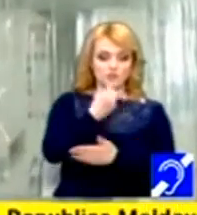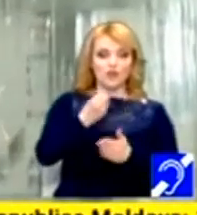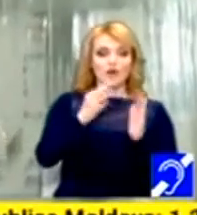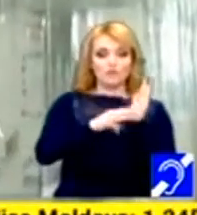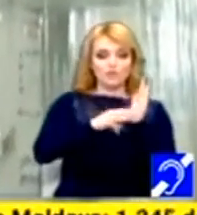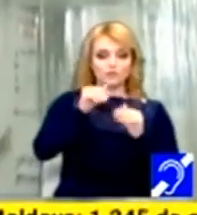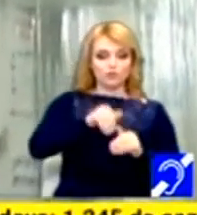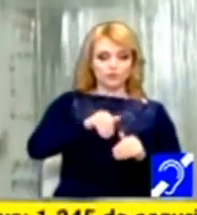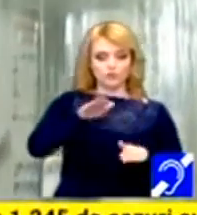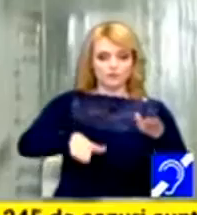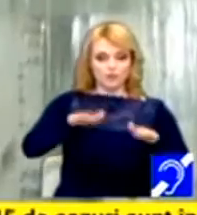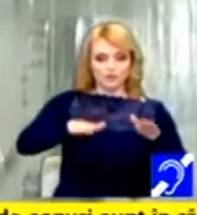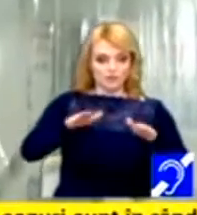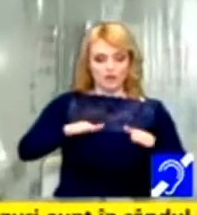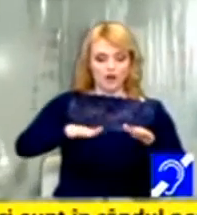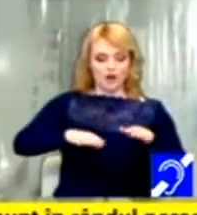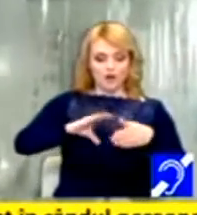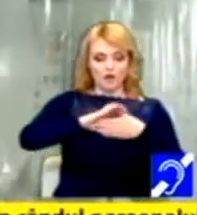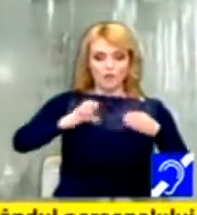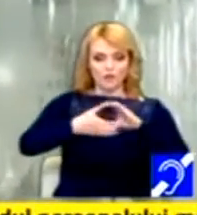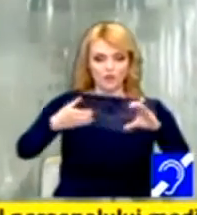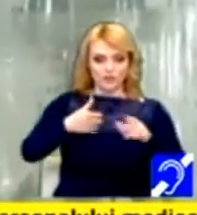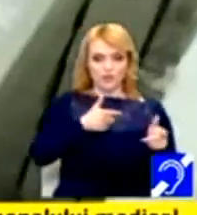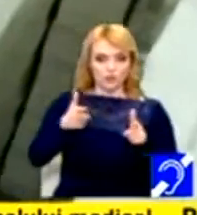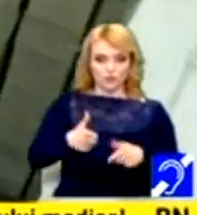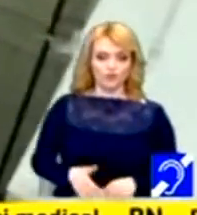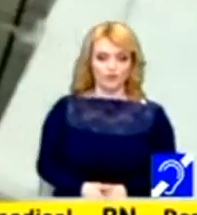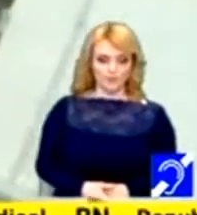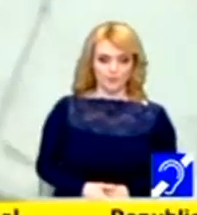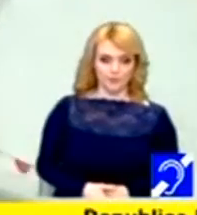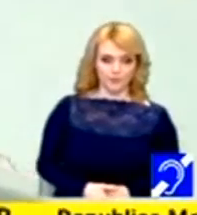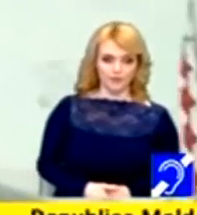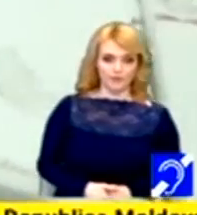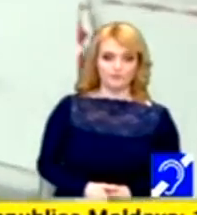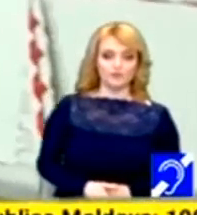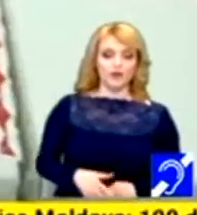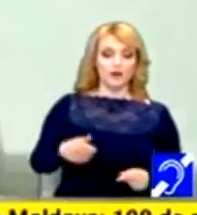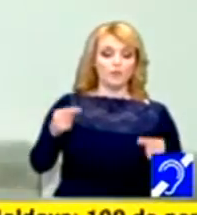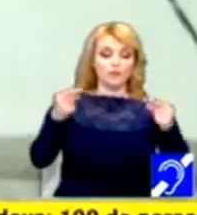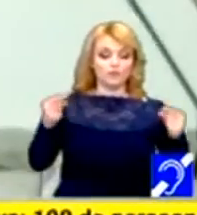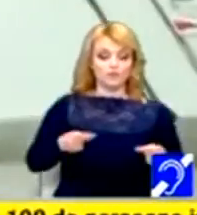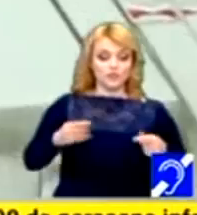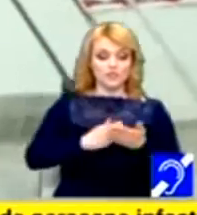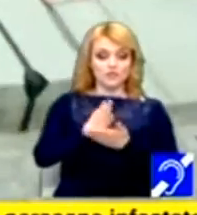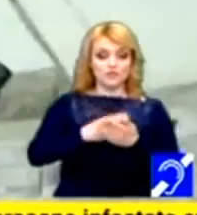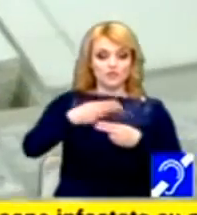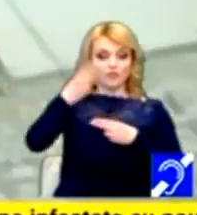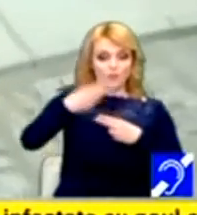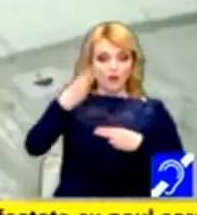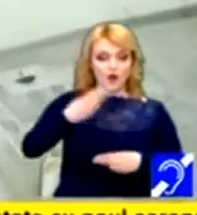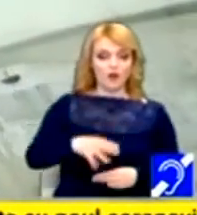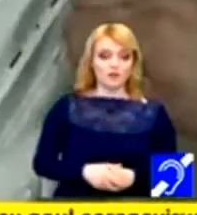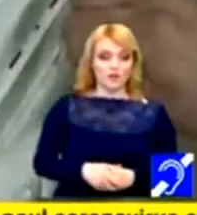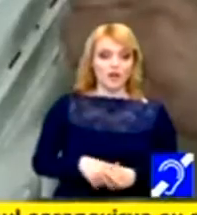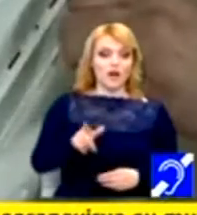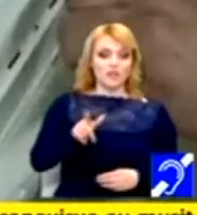80 de tone de ambalaj pentru pachetele de țigări, care erau acoperite cu hârtie de ambalaj pentru bomboane. Potrivit serviciului Vamal, în acest mod bănuiții sperau